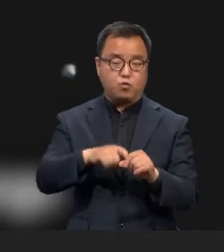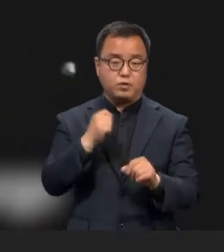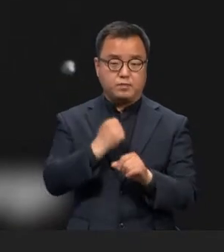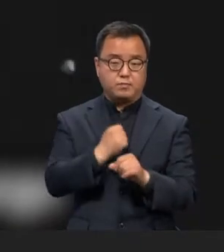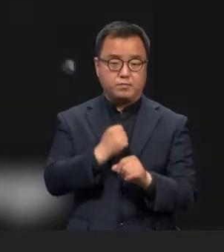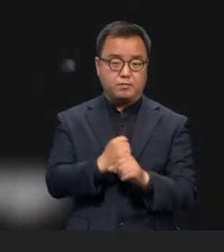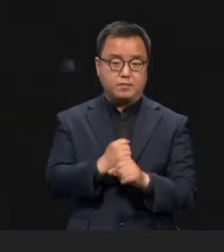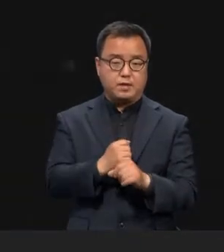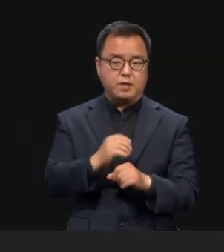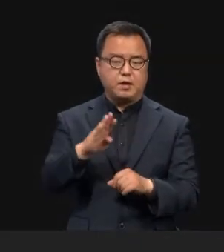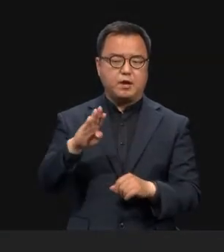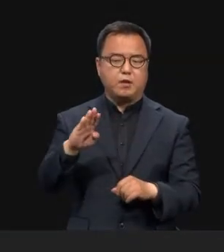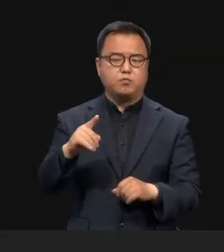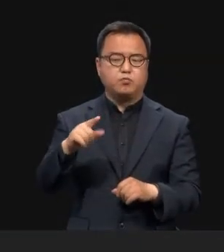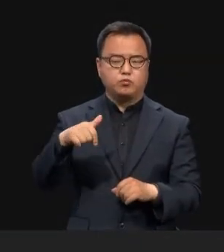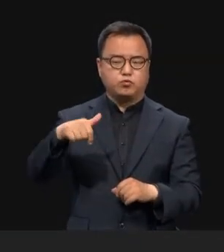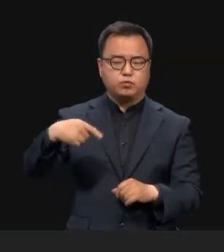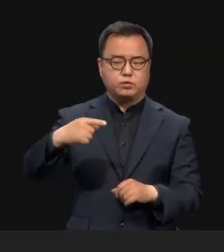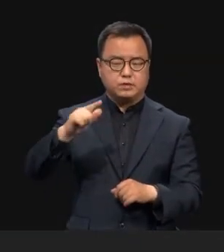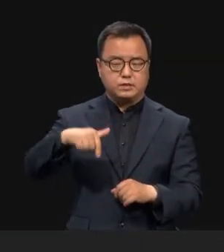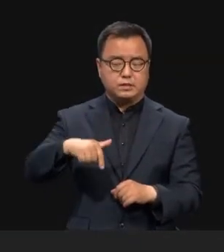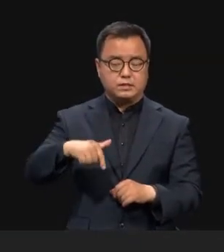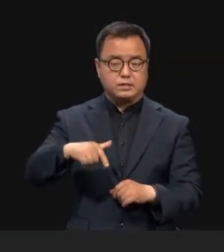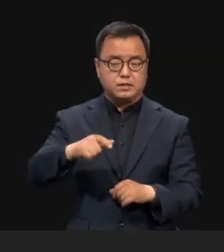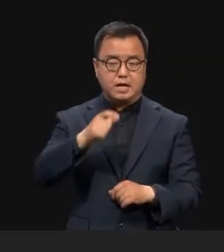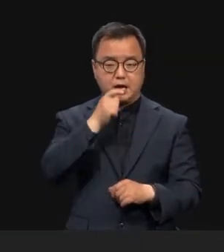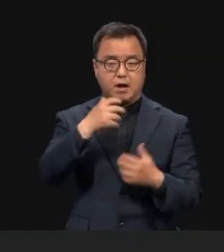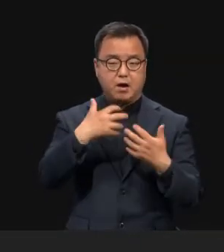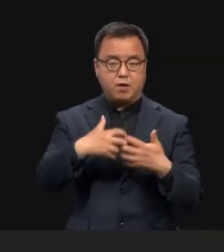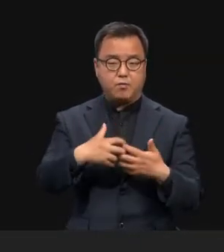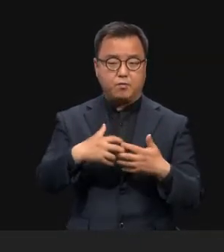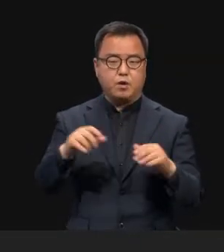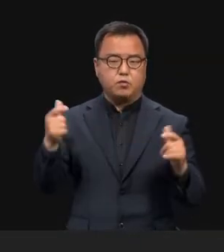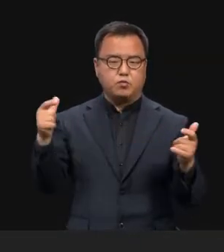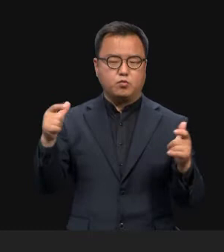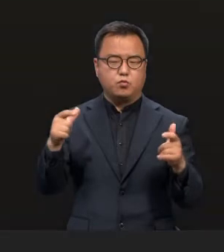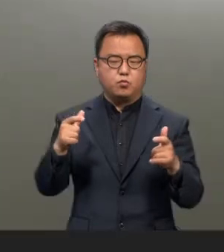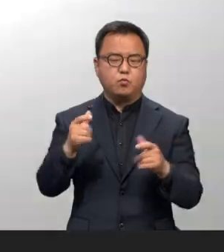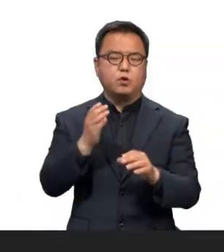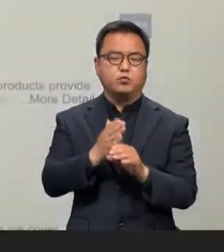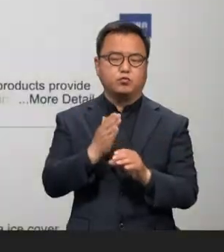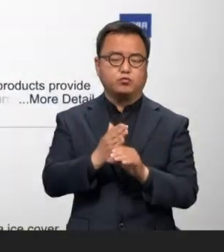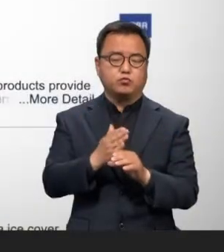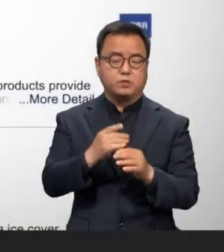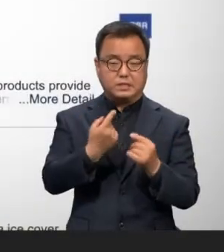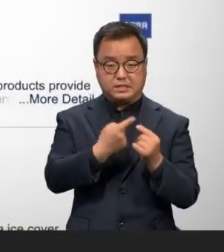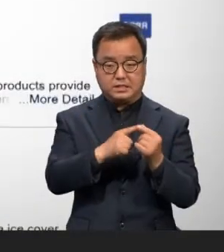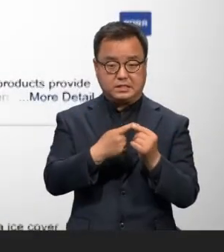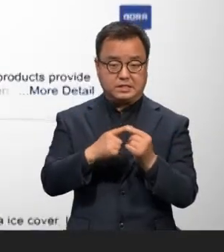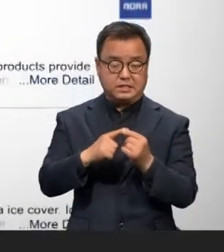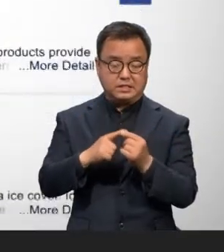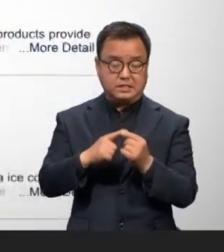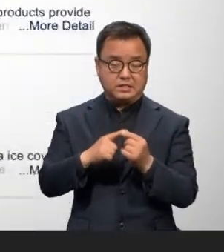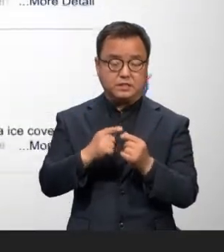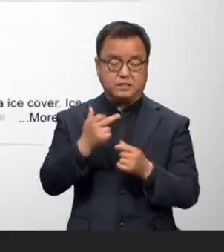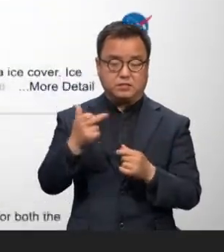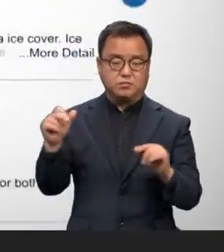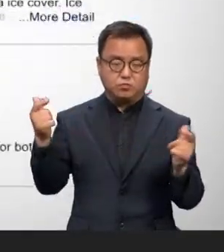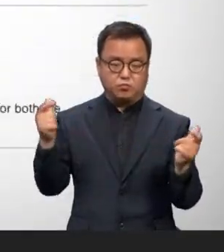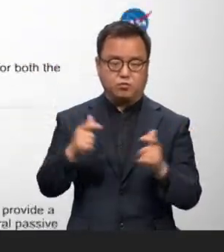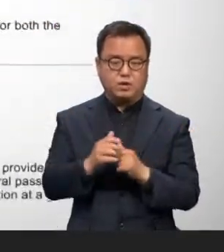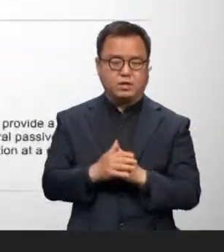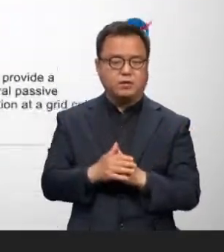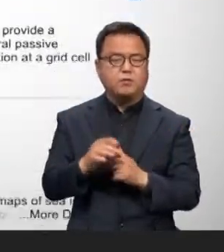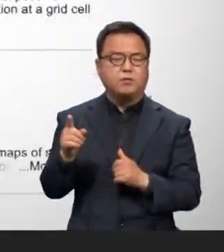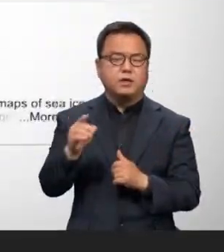빙하가 녹는 속도에 비례해 이 기후위기 폰트의 굵기도 점점 얇아지는데요. 이 글꼴은 빙하 규모